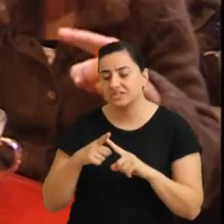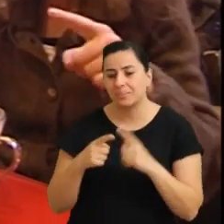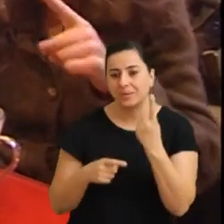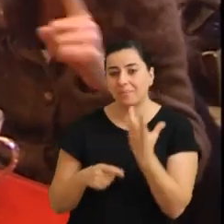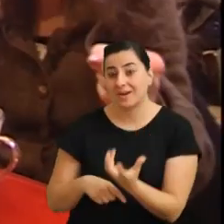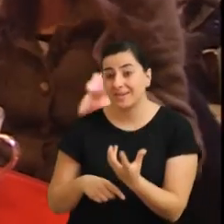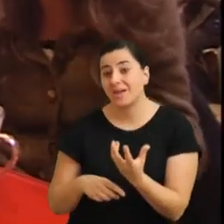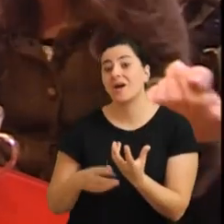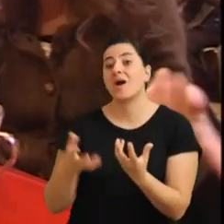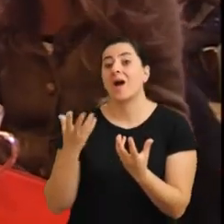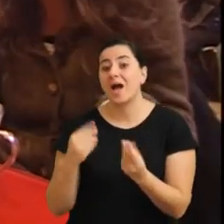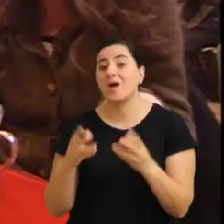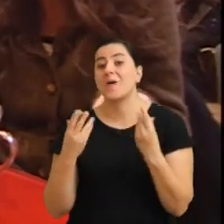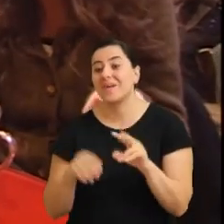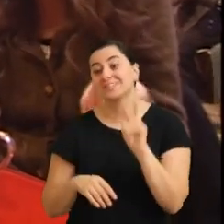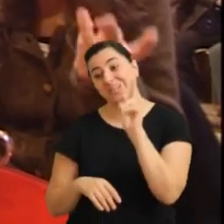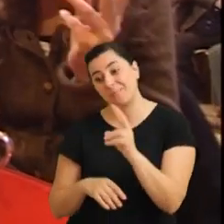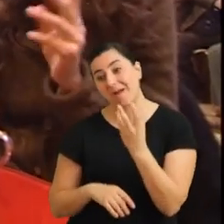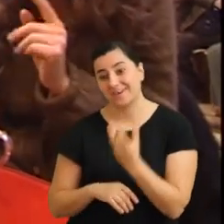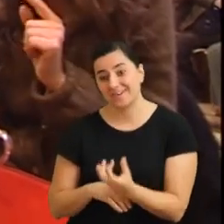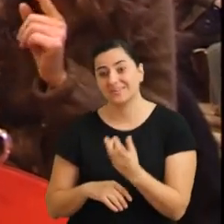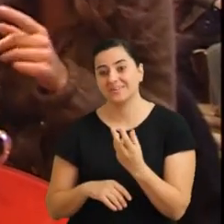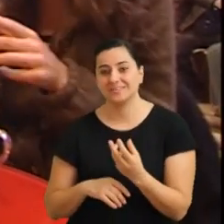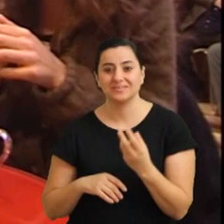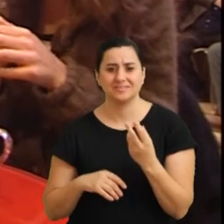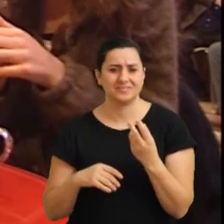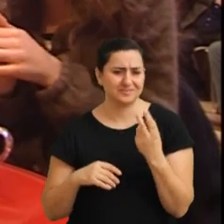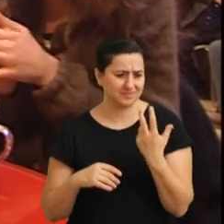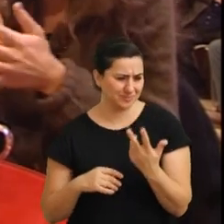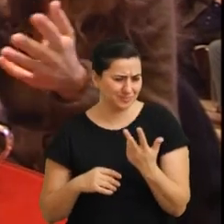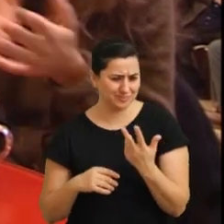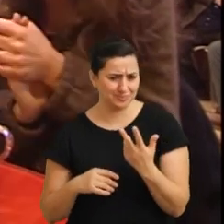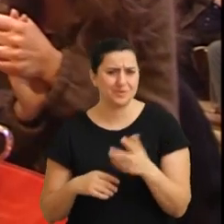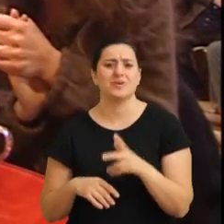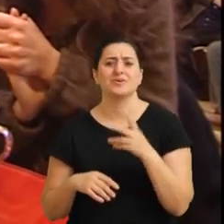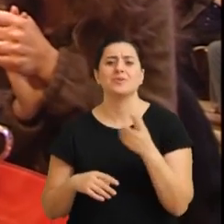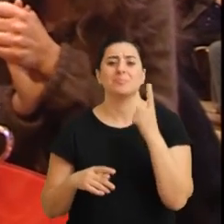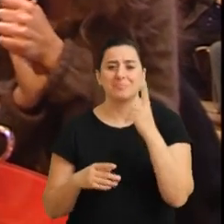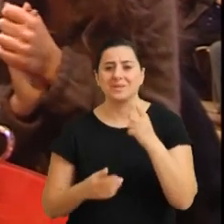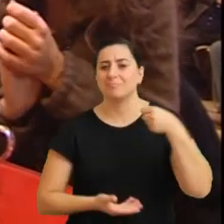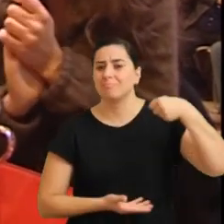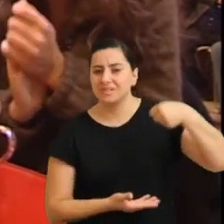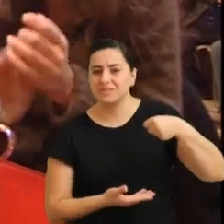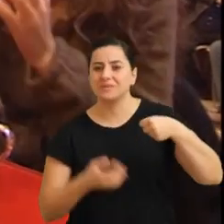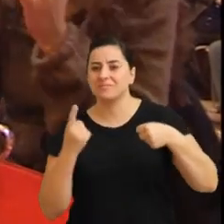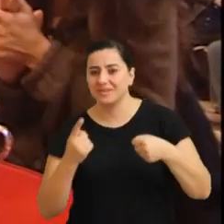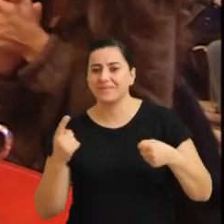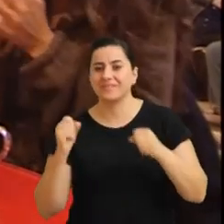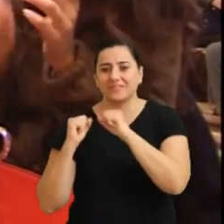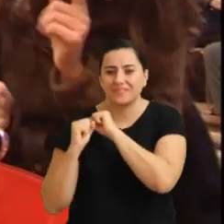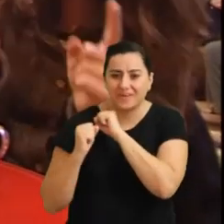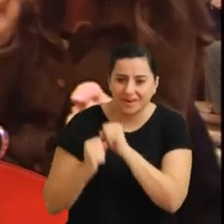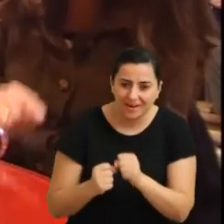bardak. Olmaz. İki bardak. Hatırladım. Üç. Evet. Bardak. Bir bidon. Bir varil bir